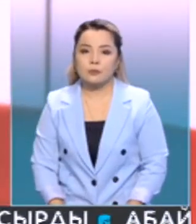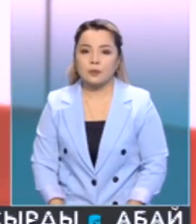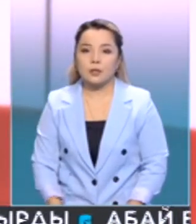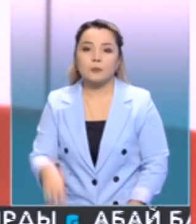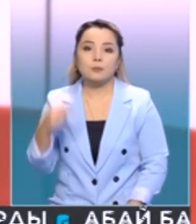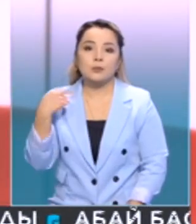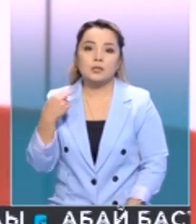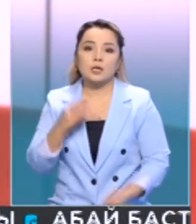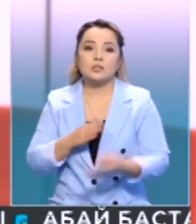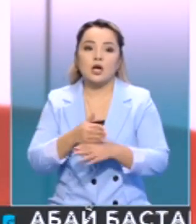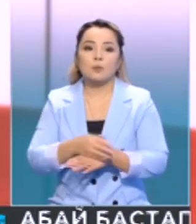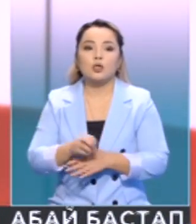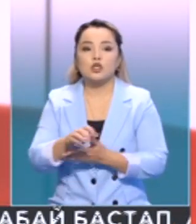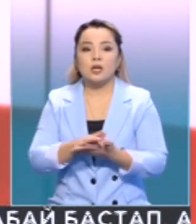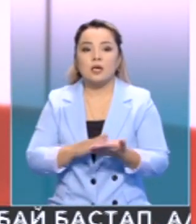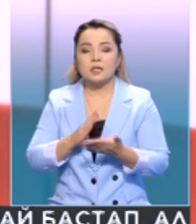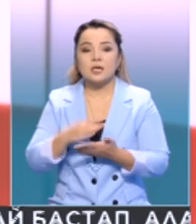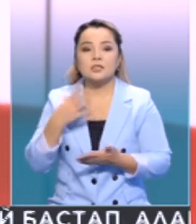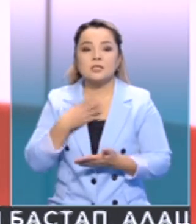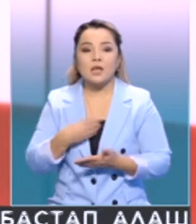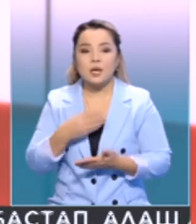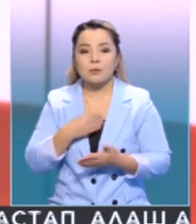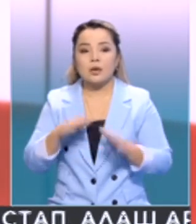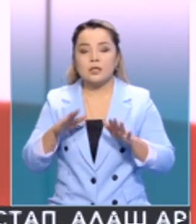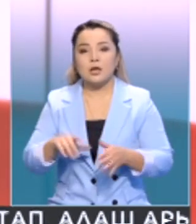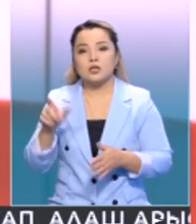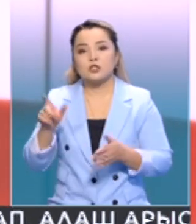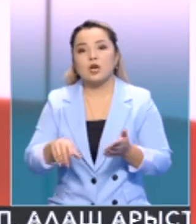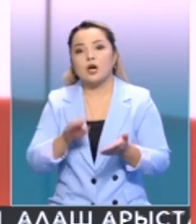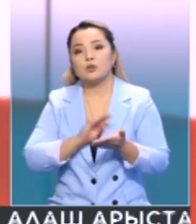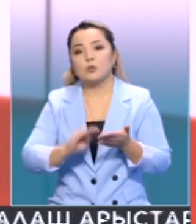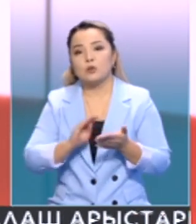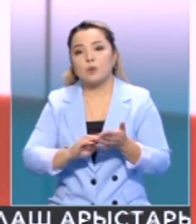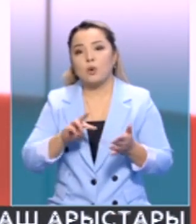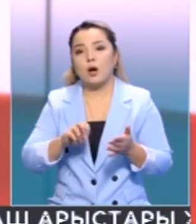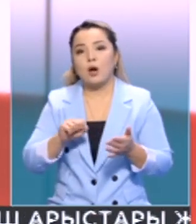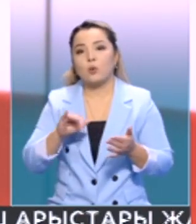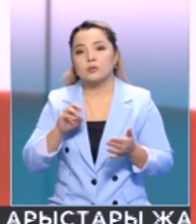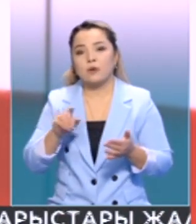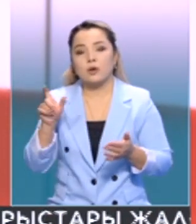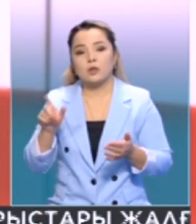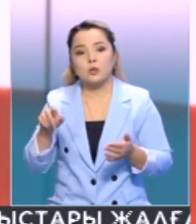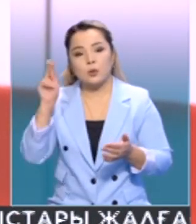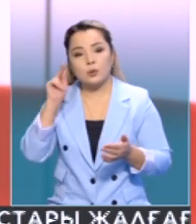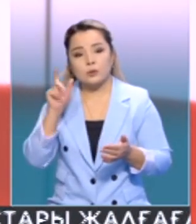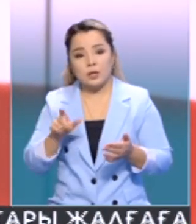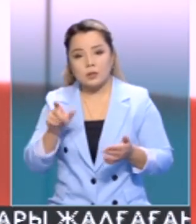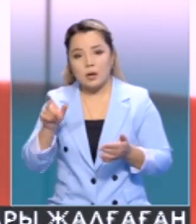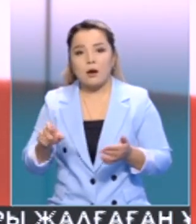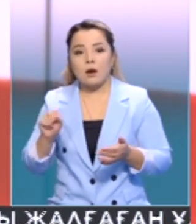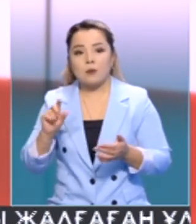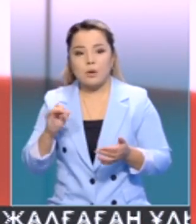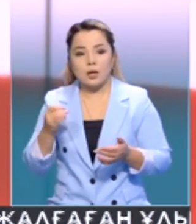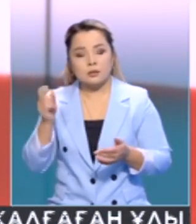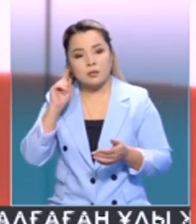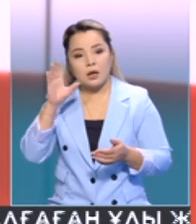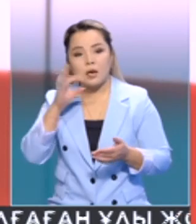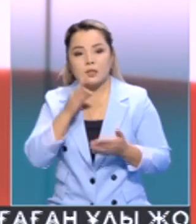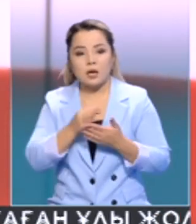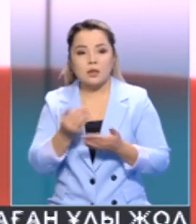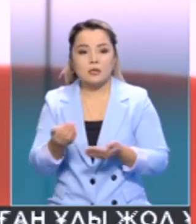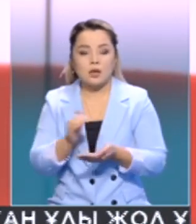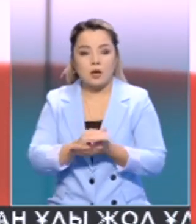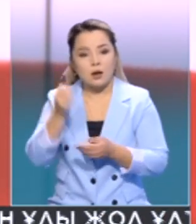Ya, президент сапары жалғасып жатыр. Бүгін Семейде заңғар жазушы Мұхтар Әуезов пен оның шәкірті Абайтану өлімінің негізін салған Қайым